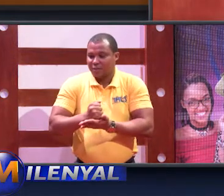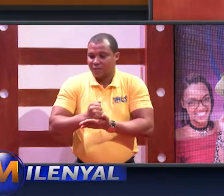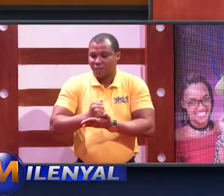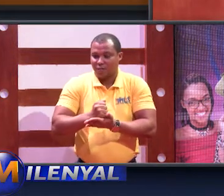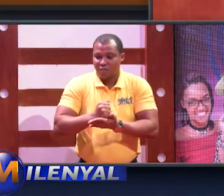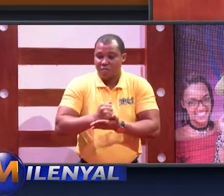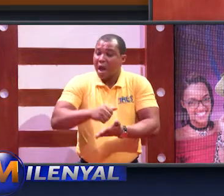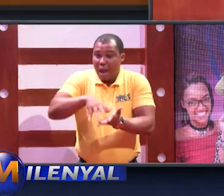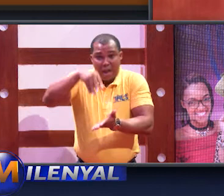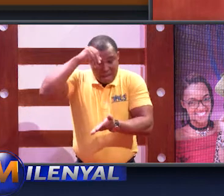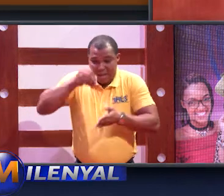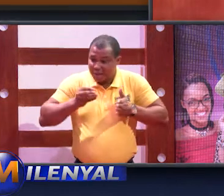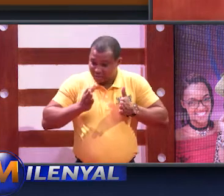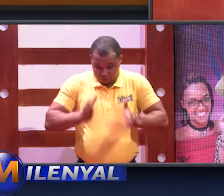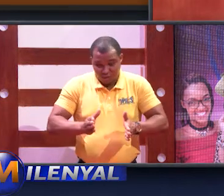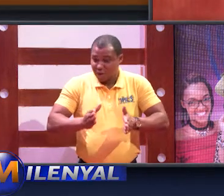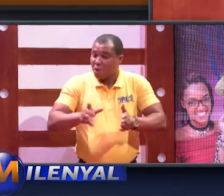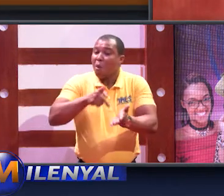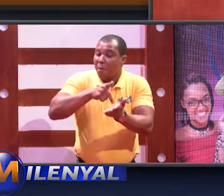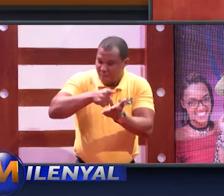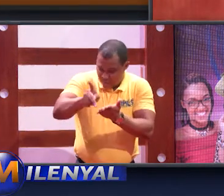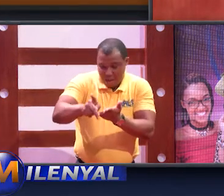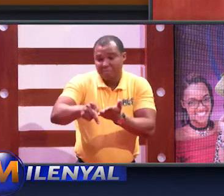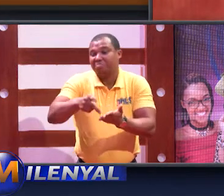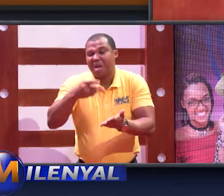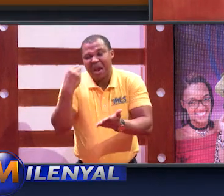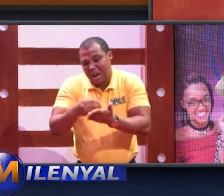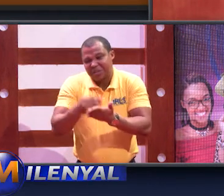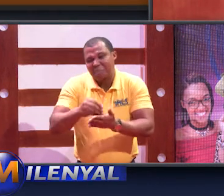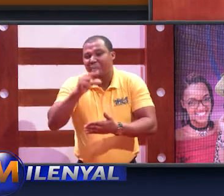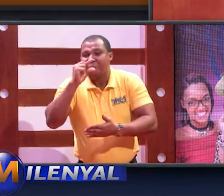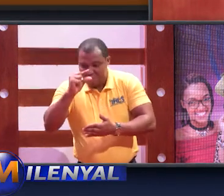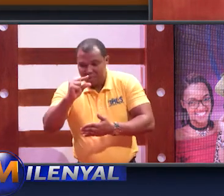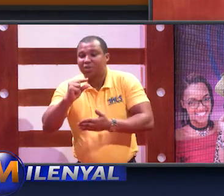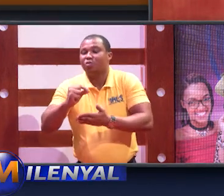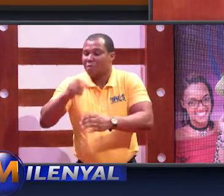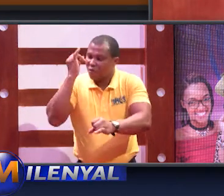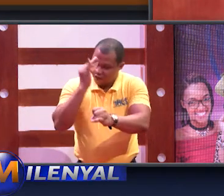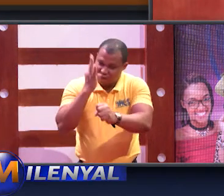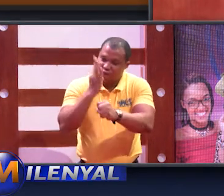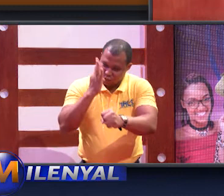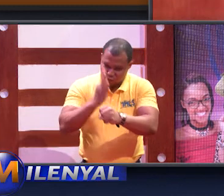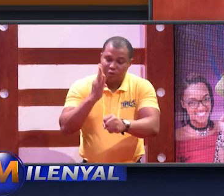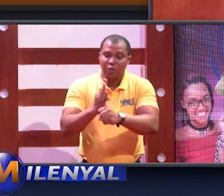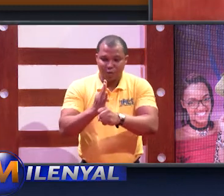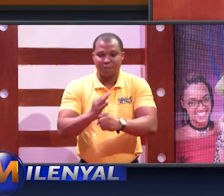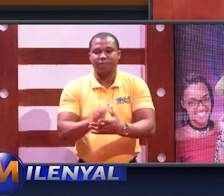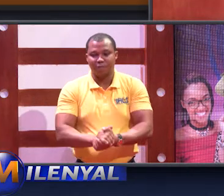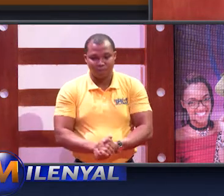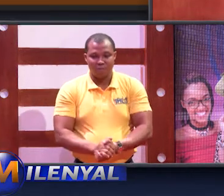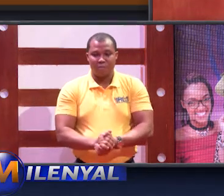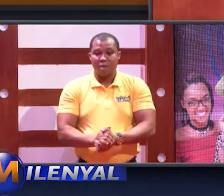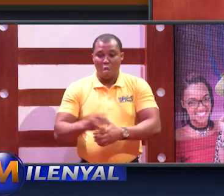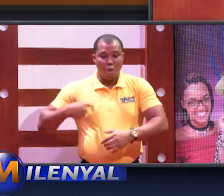que étudiants au bail, en fait, des contributions que étudiants au bail, donc qui permettent que pour le moment que nous avons fonctionné. Et c'est ça qui fait gain de bagage que